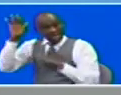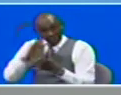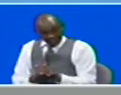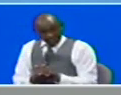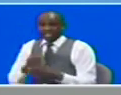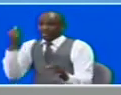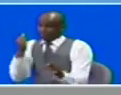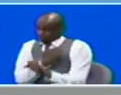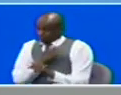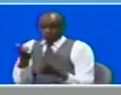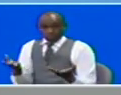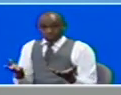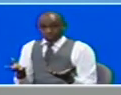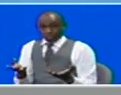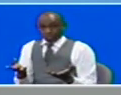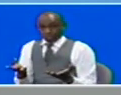kuchangia